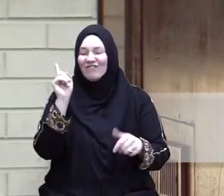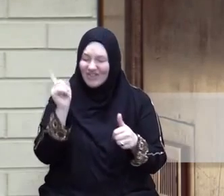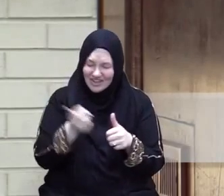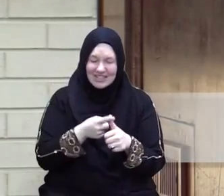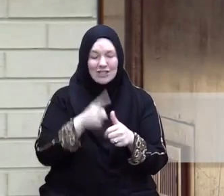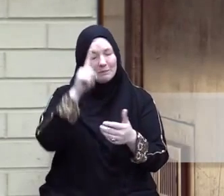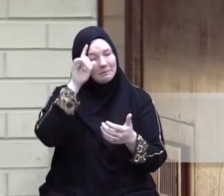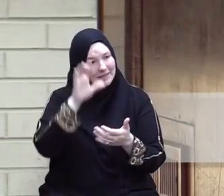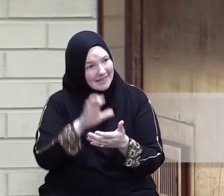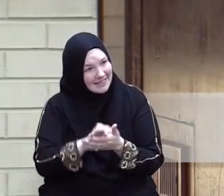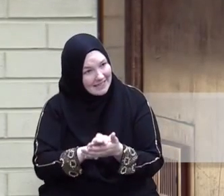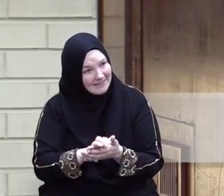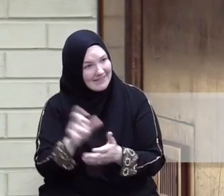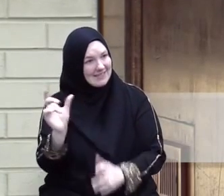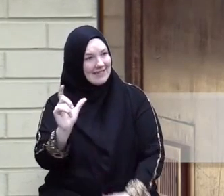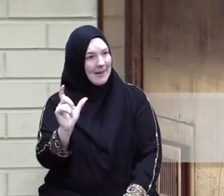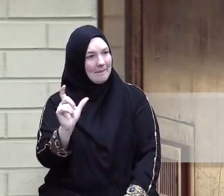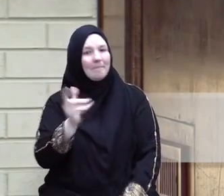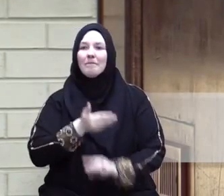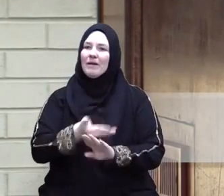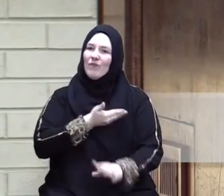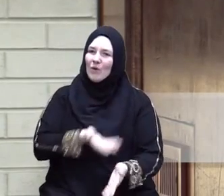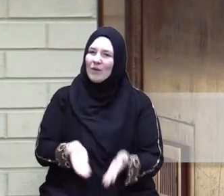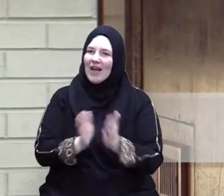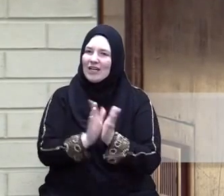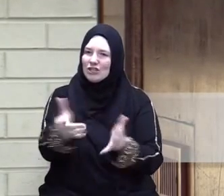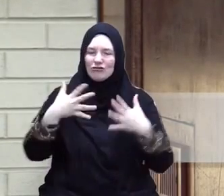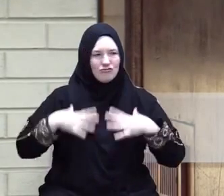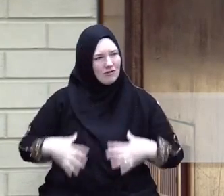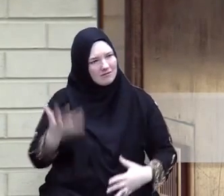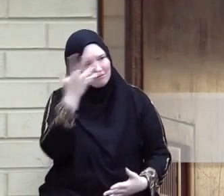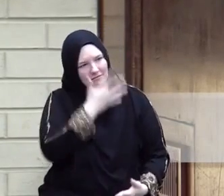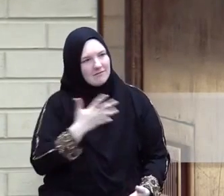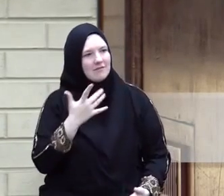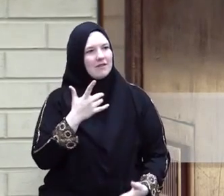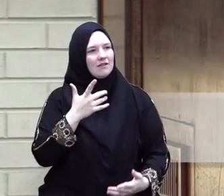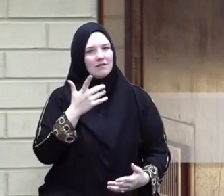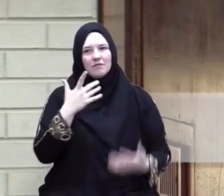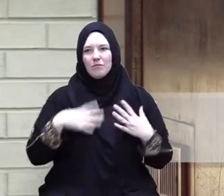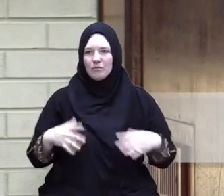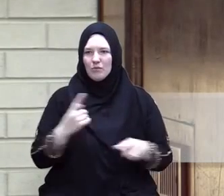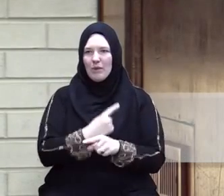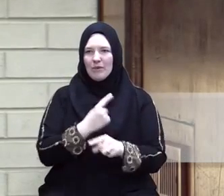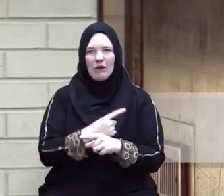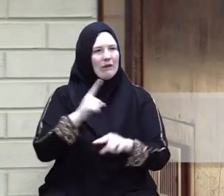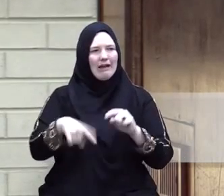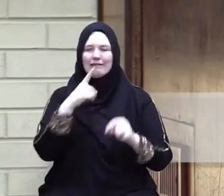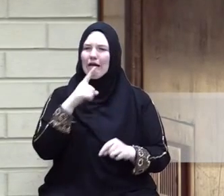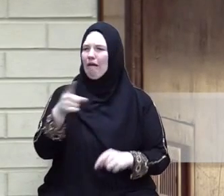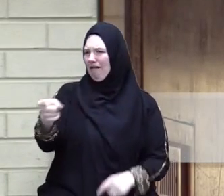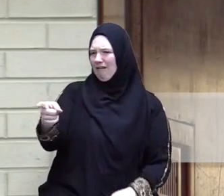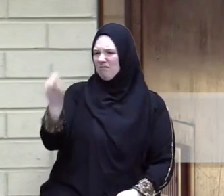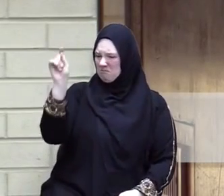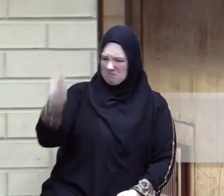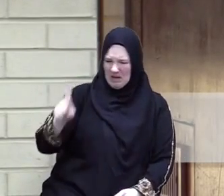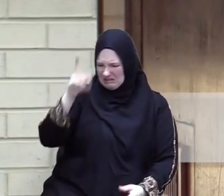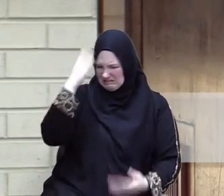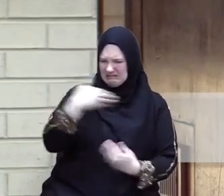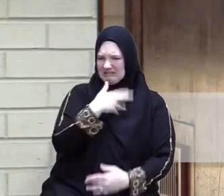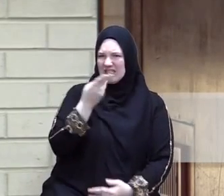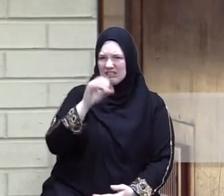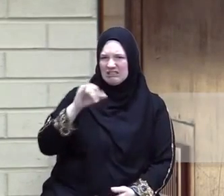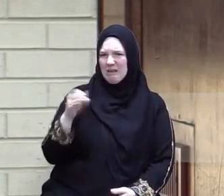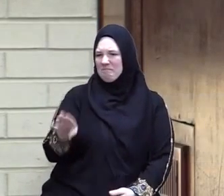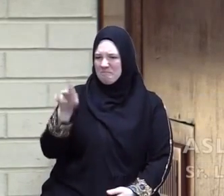the faith before we ask of her to dress nicely and to dress properly. Okay? وَإِنْ